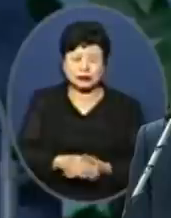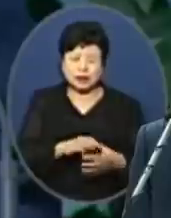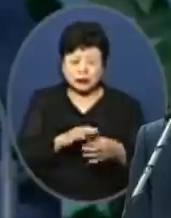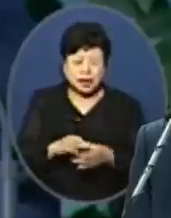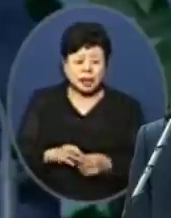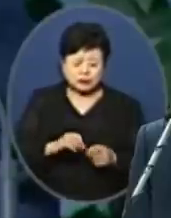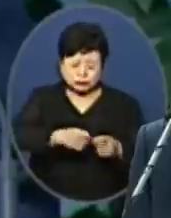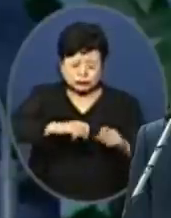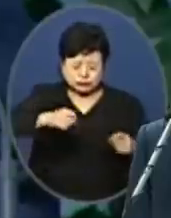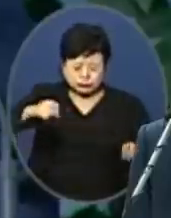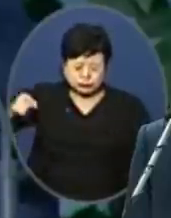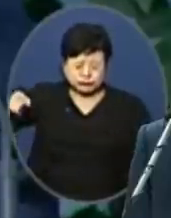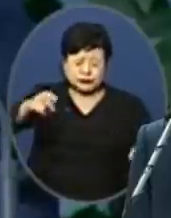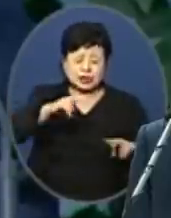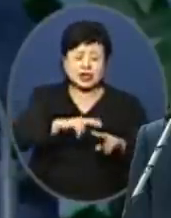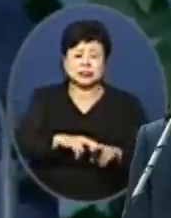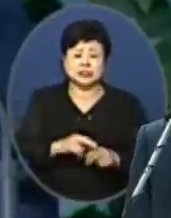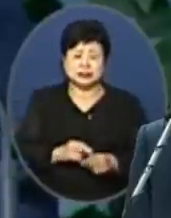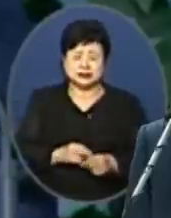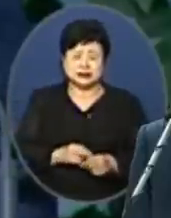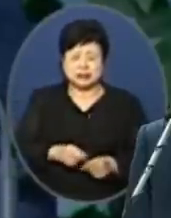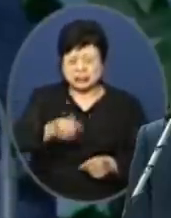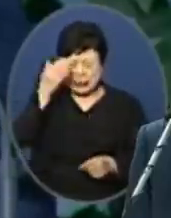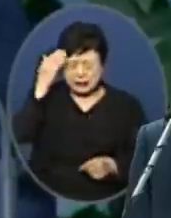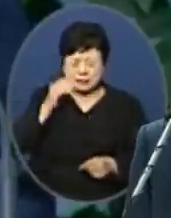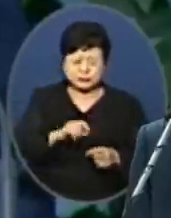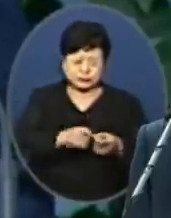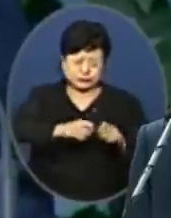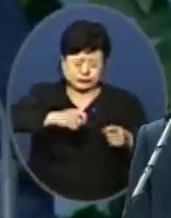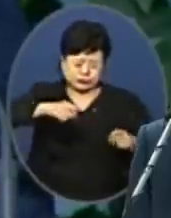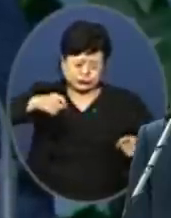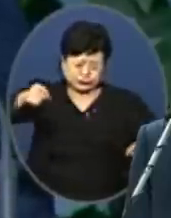못하고서 앉아 있는 때가 많습니다.